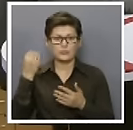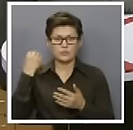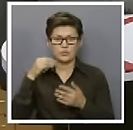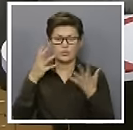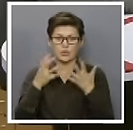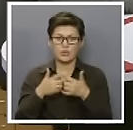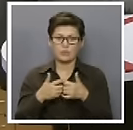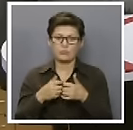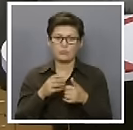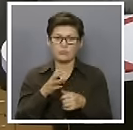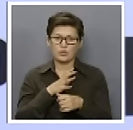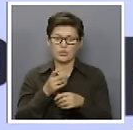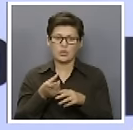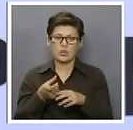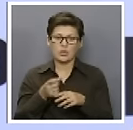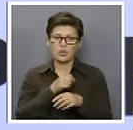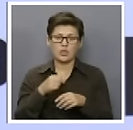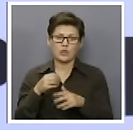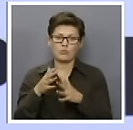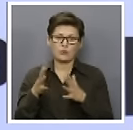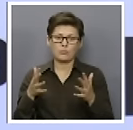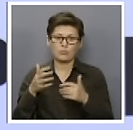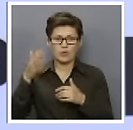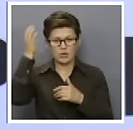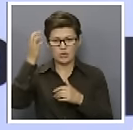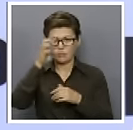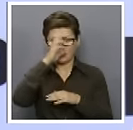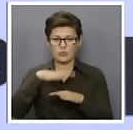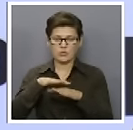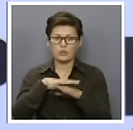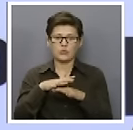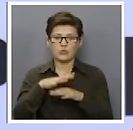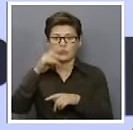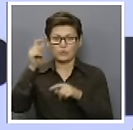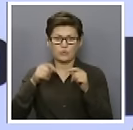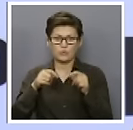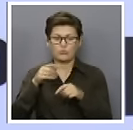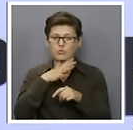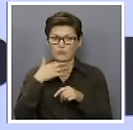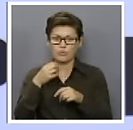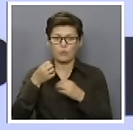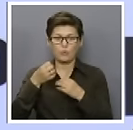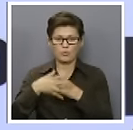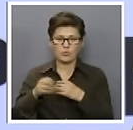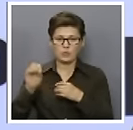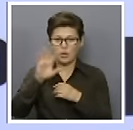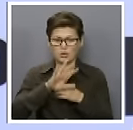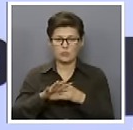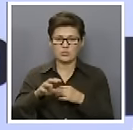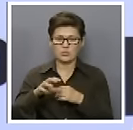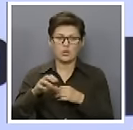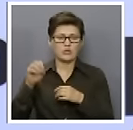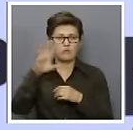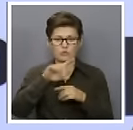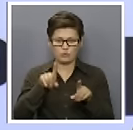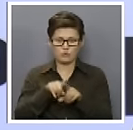есебі бойынша әсіресе ең көп келетін қазір араб әлемінен көп келеді Түркияға. Бір, екіншісі Орта Азиядан келеді. Еуропадан да келіп